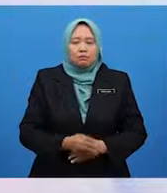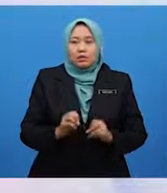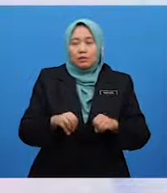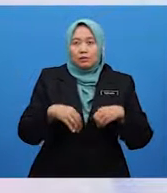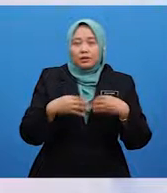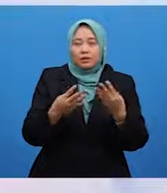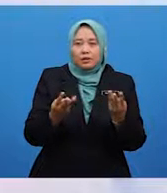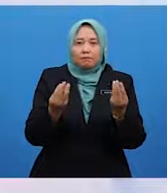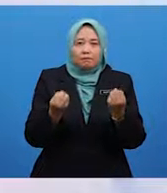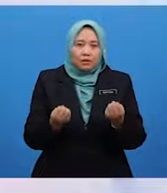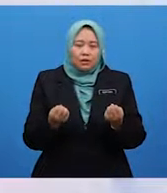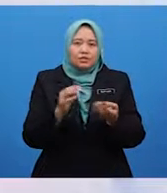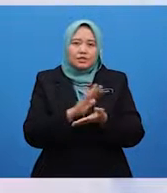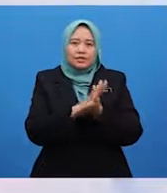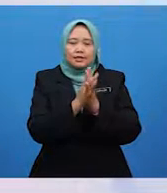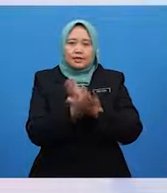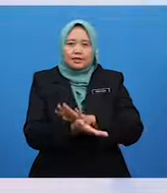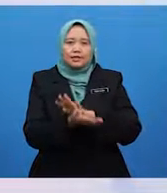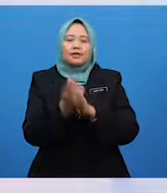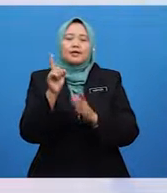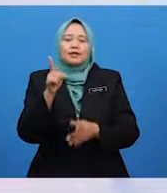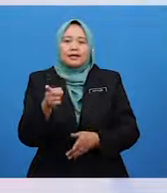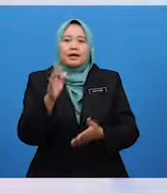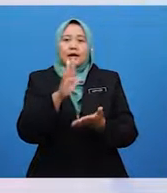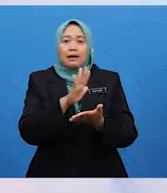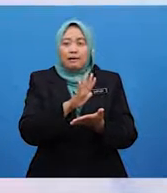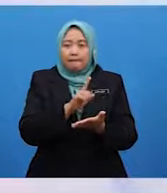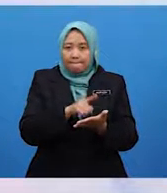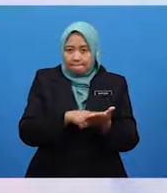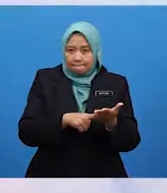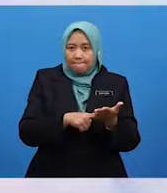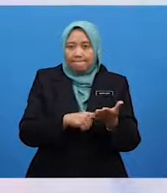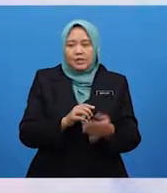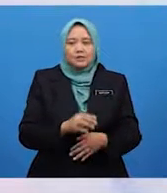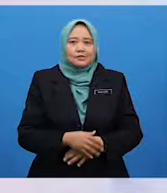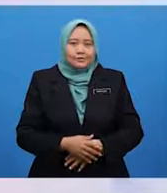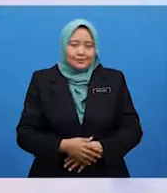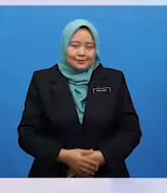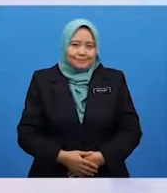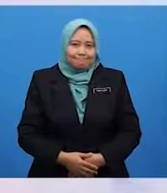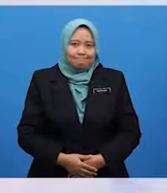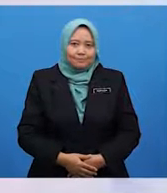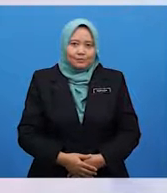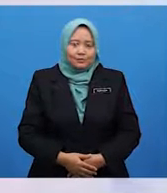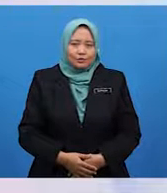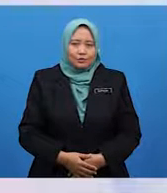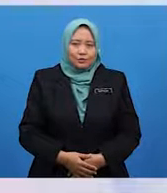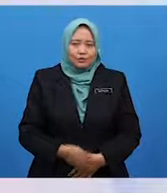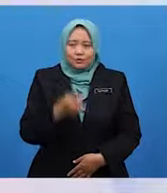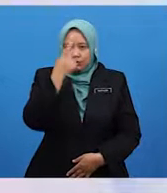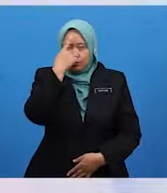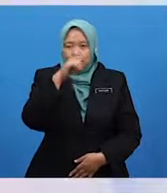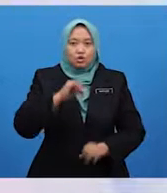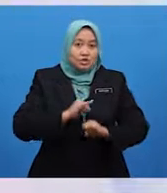bunga tapi kita hanya menjadikan perlambangan itu macam macam seorang kelopak itu, contoh dia perlambangan metafora